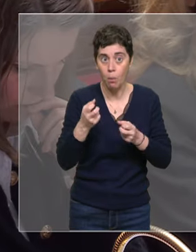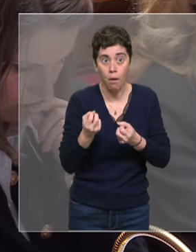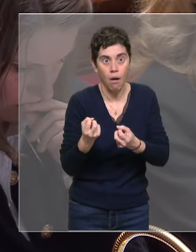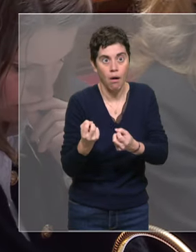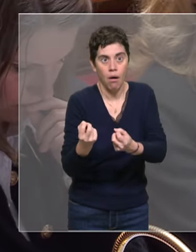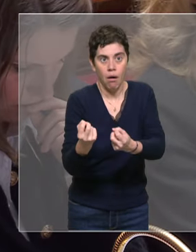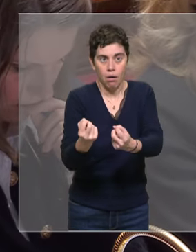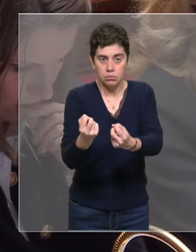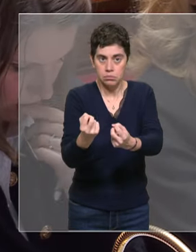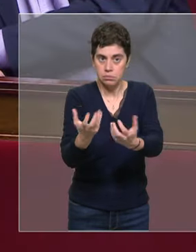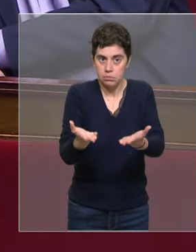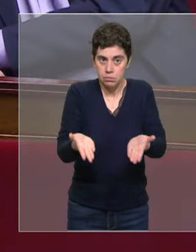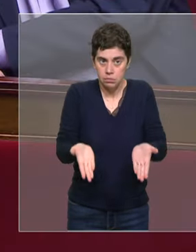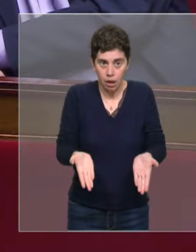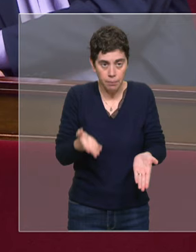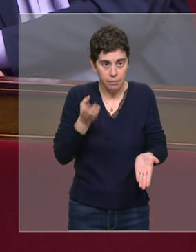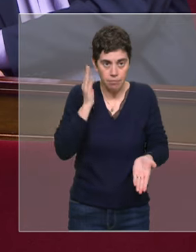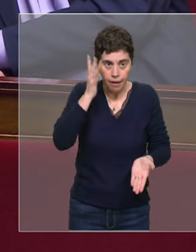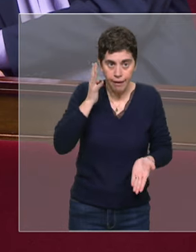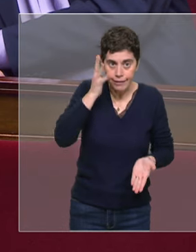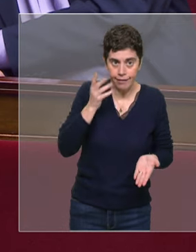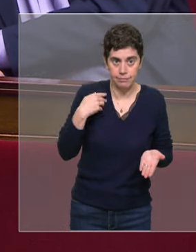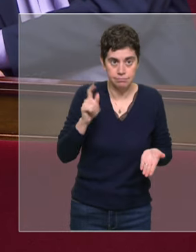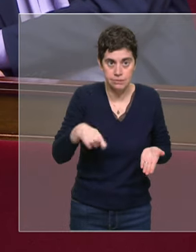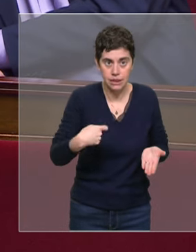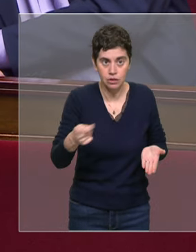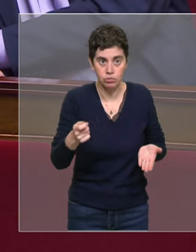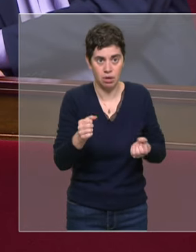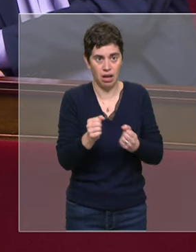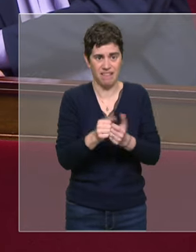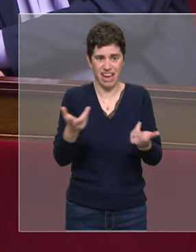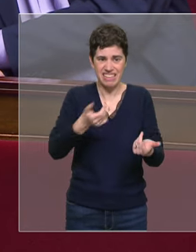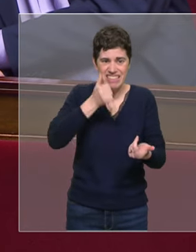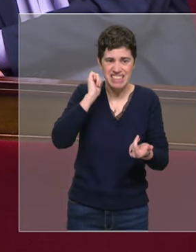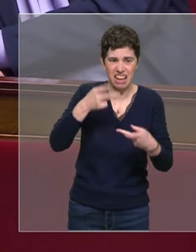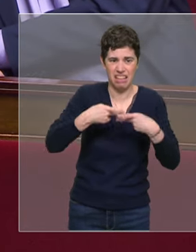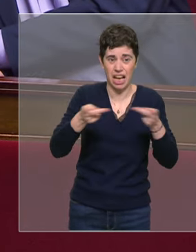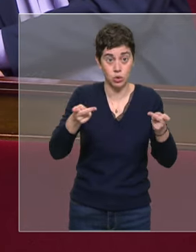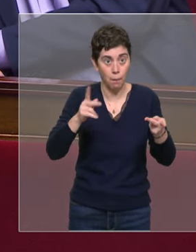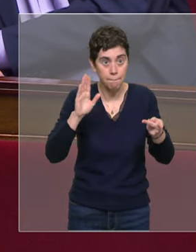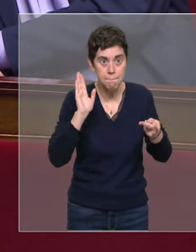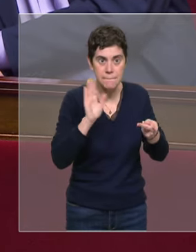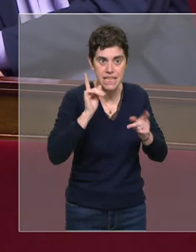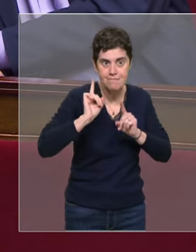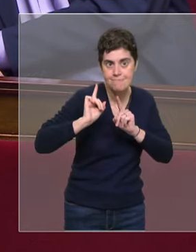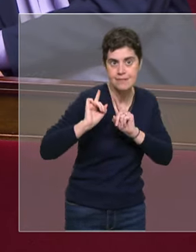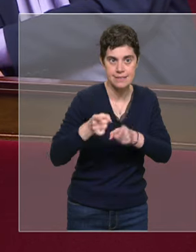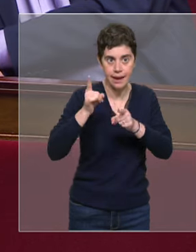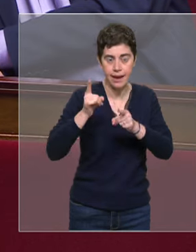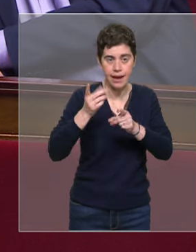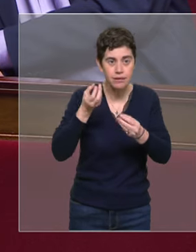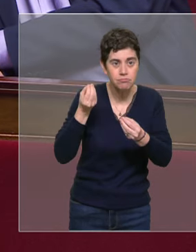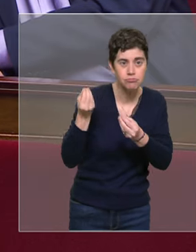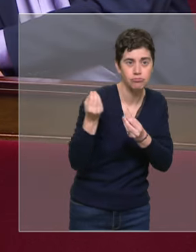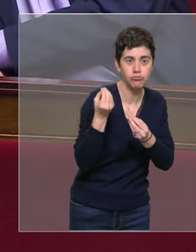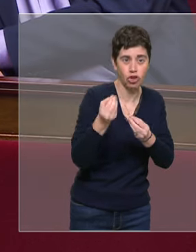ne pouvons que nous inquiéter face à cette déclaration belliciste du président qui nous entraîne dans une